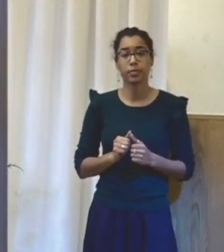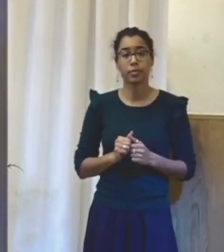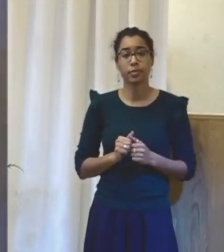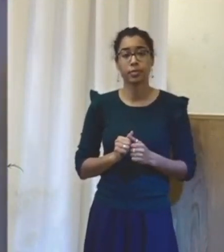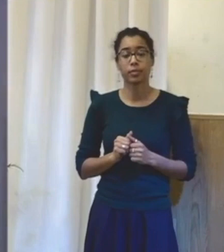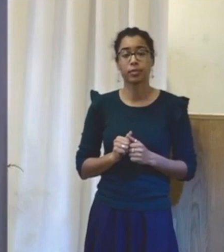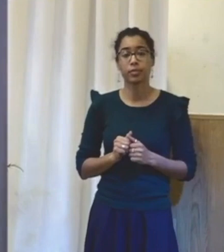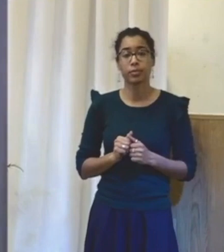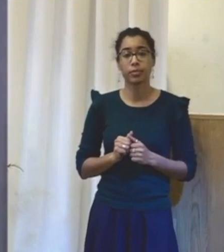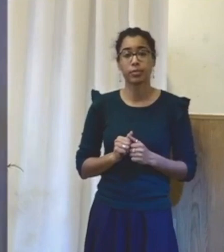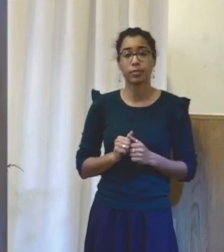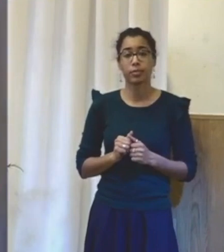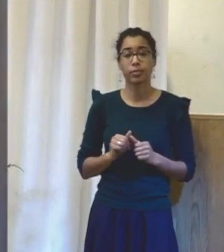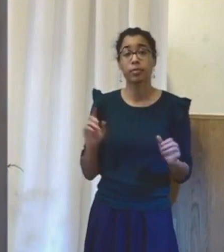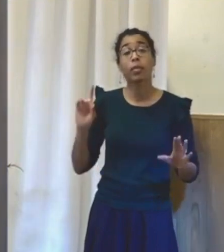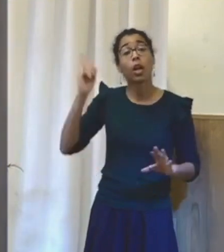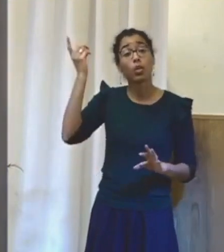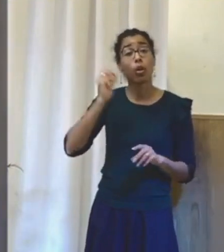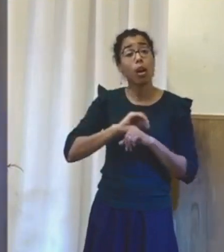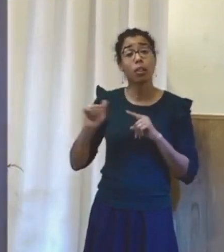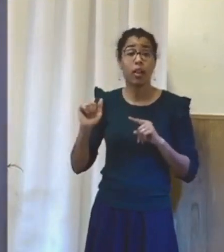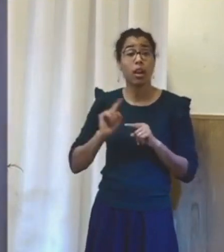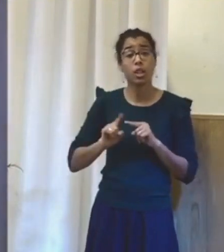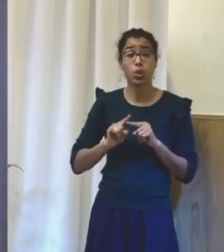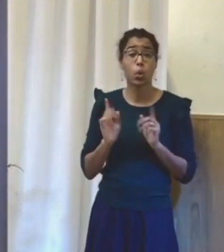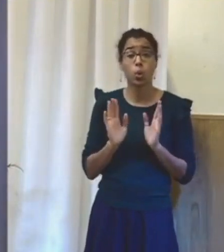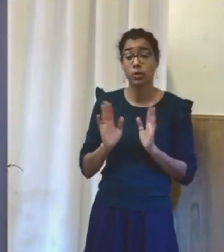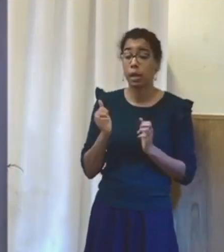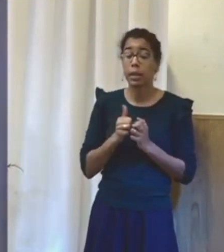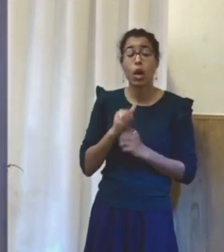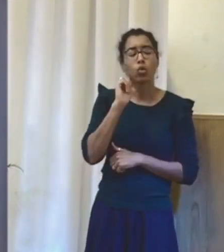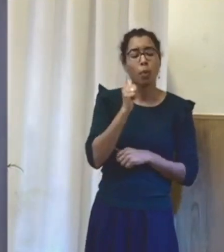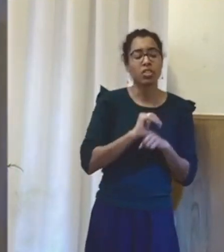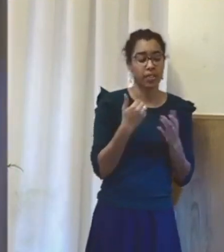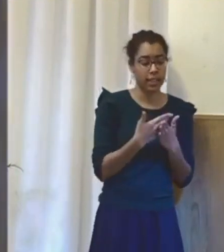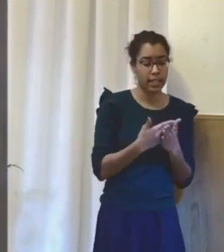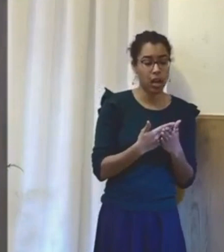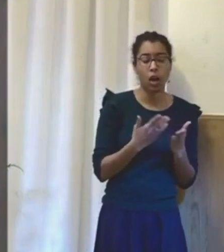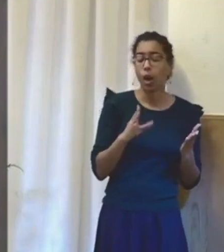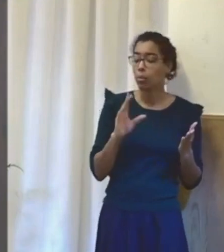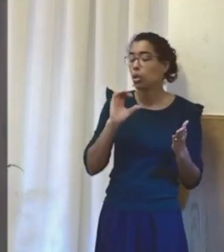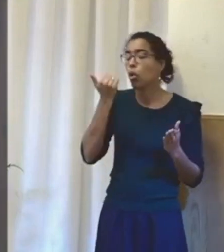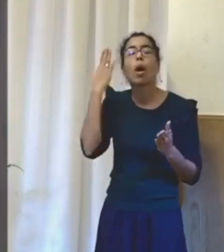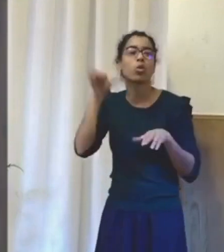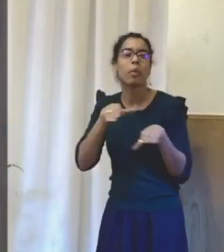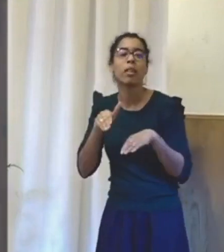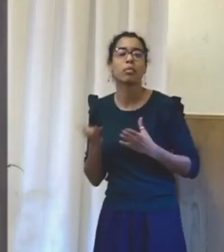Comme je vous ai dit, Dieu ne fait pas les choses comme ceci. Demain, j'agis comme ça, et puis demain, je vais agir d'une autre